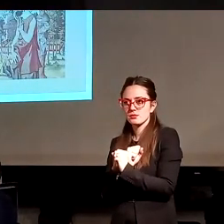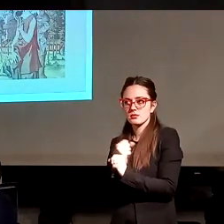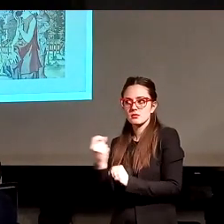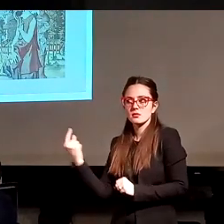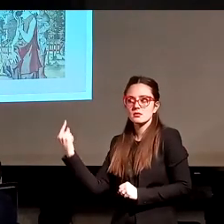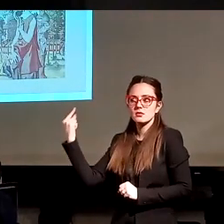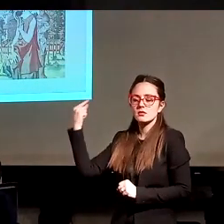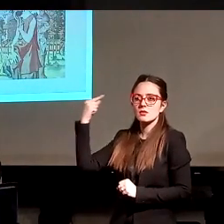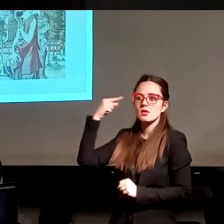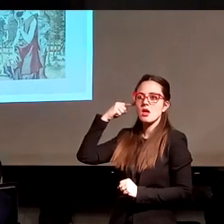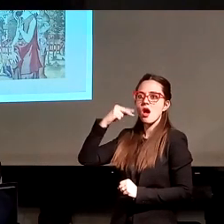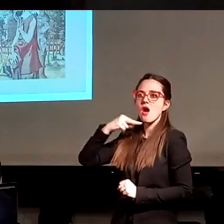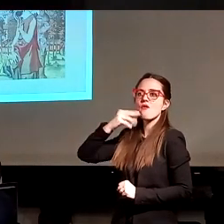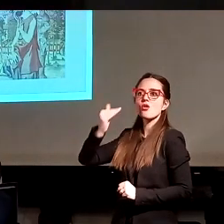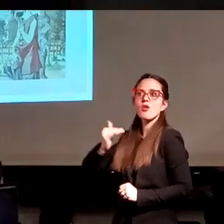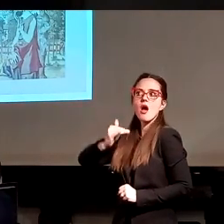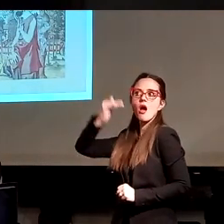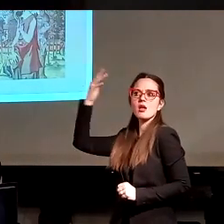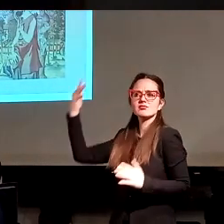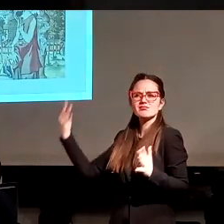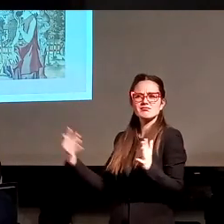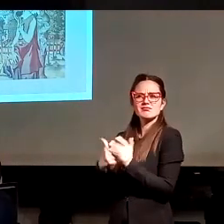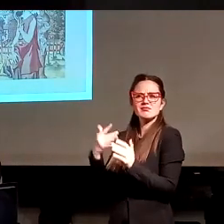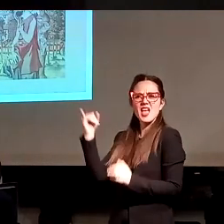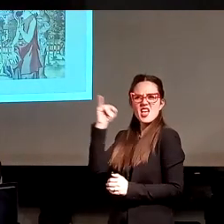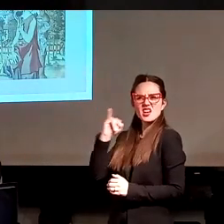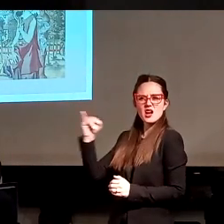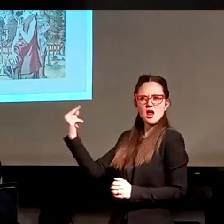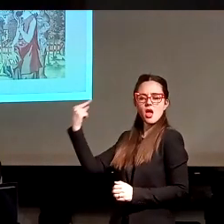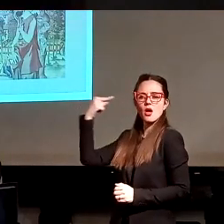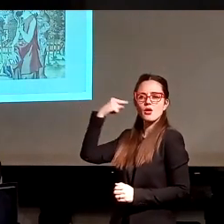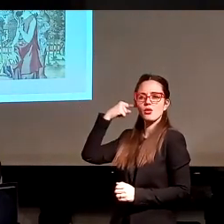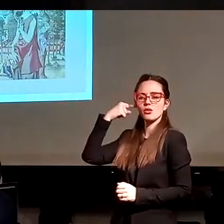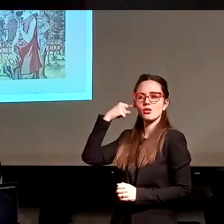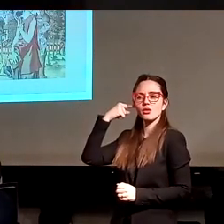woody all'improvviso la voce alta e beffarda di ireneo